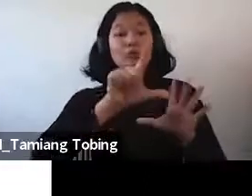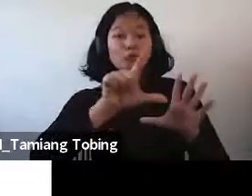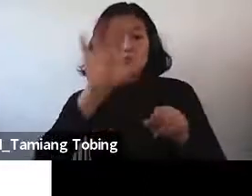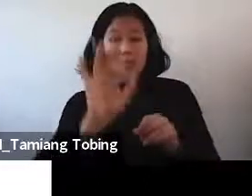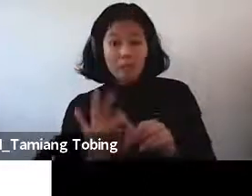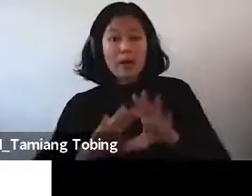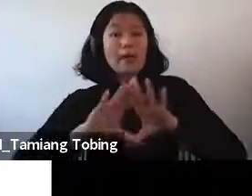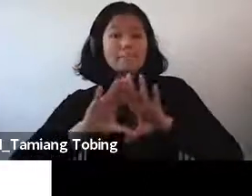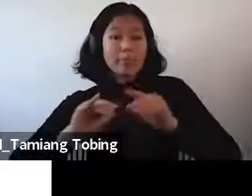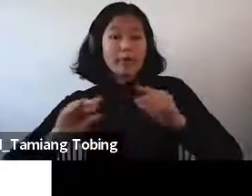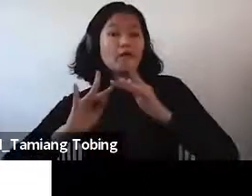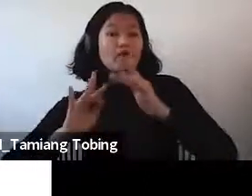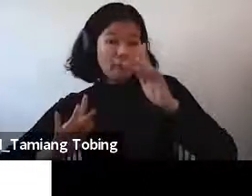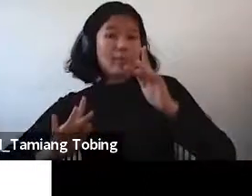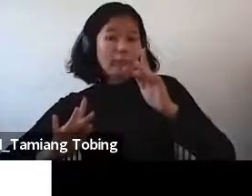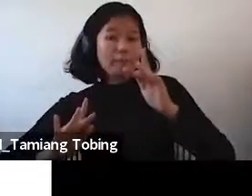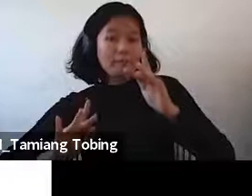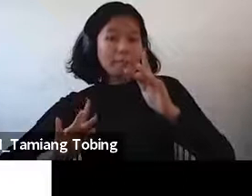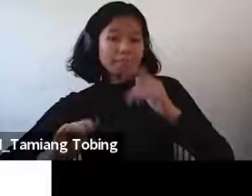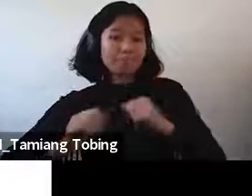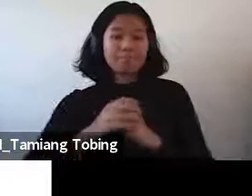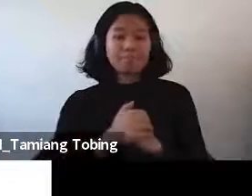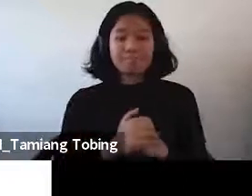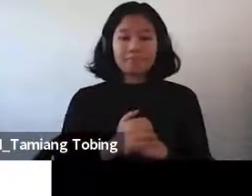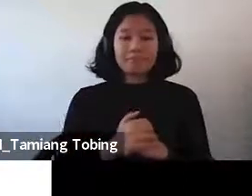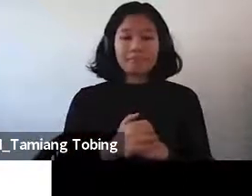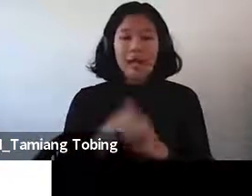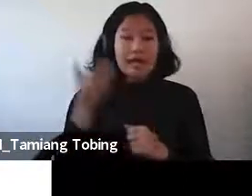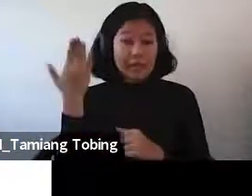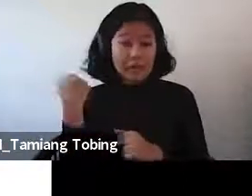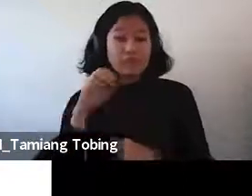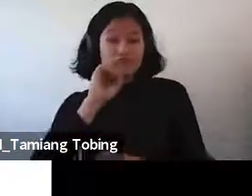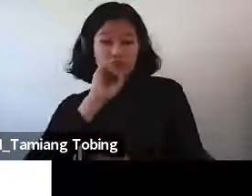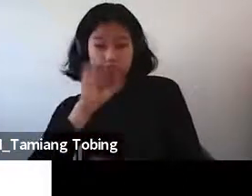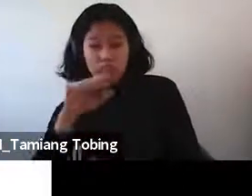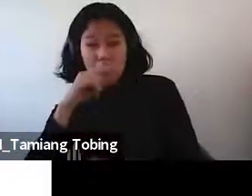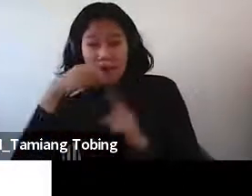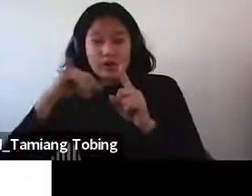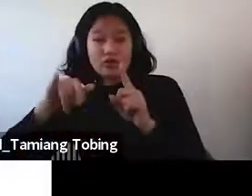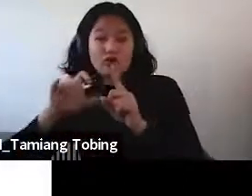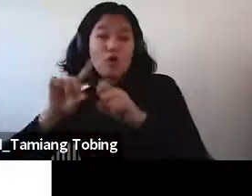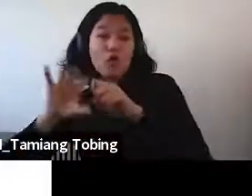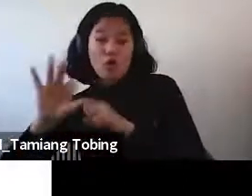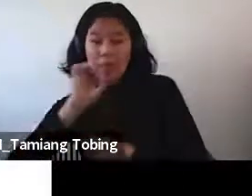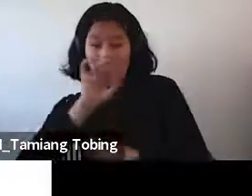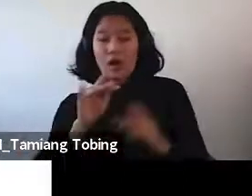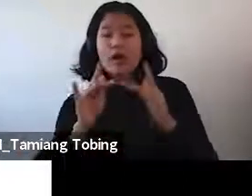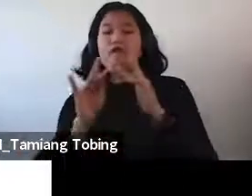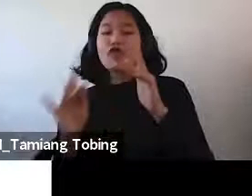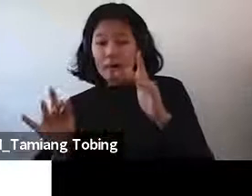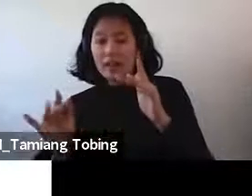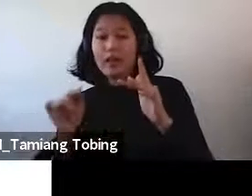61,37% perempuan itu bekerja di sektor informal ya. Dan tadi sudah dibahas oleh Pak Joko bahwa sektor informal itu